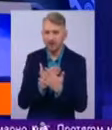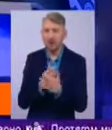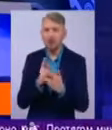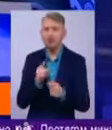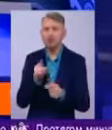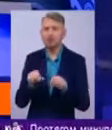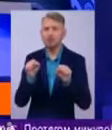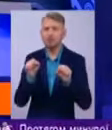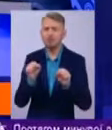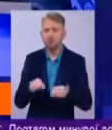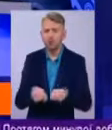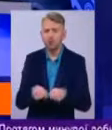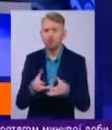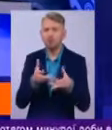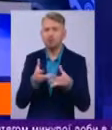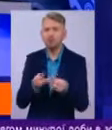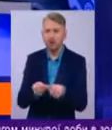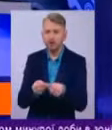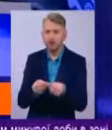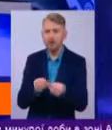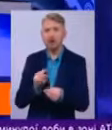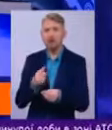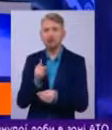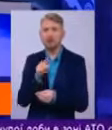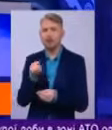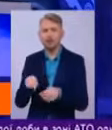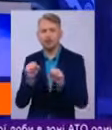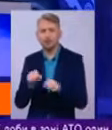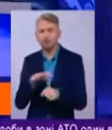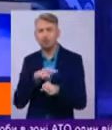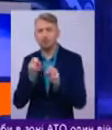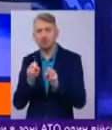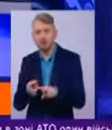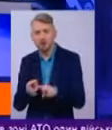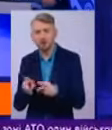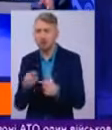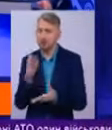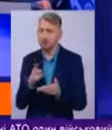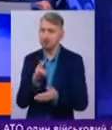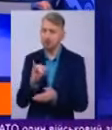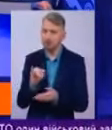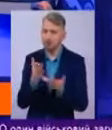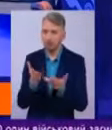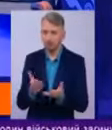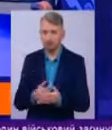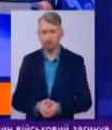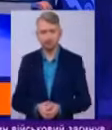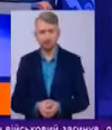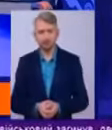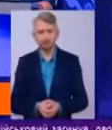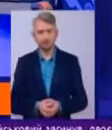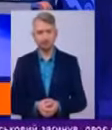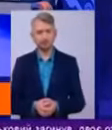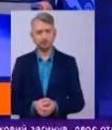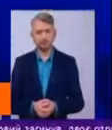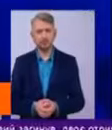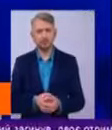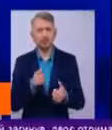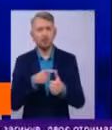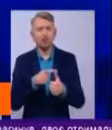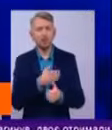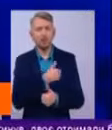вони можуть повпливати? І чому вони можуть бути небезпечними? А можливо і ні. Прошу, будь ласка. Ну, по-перше,